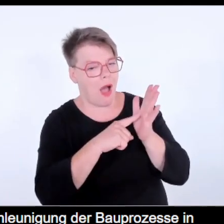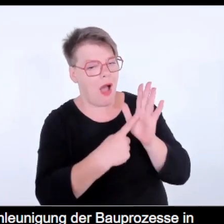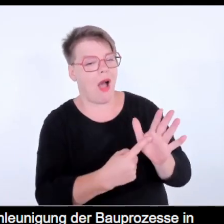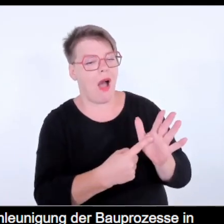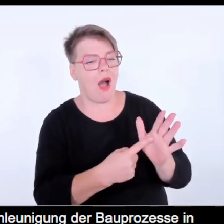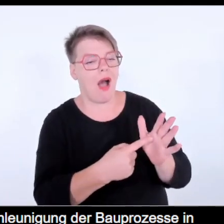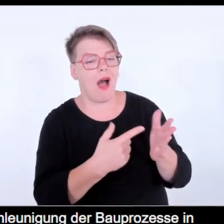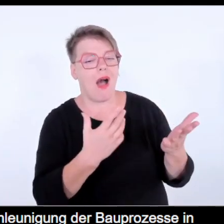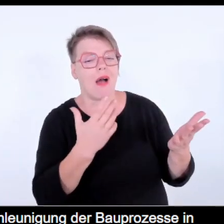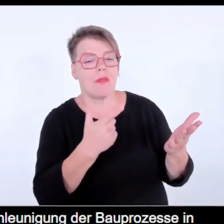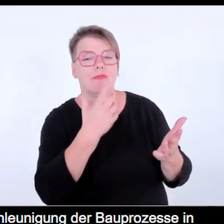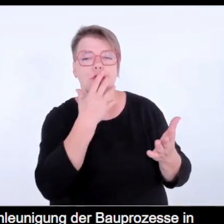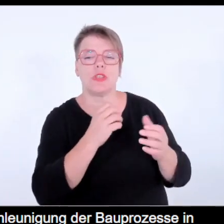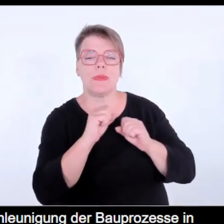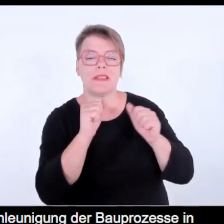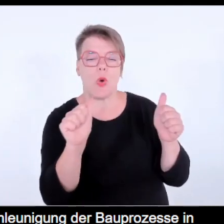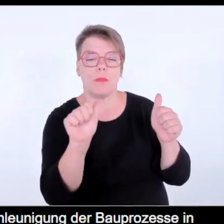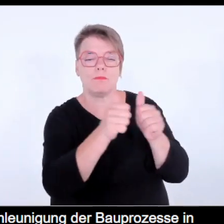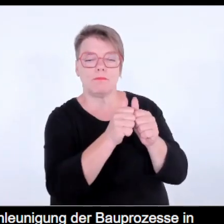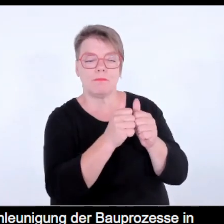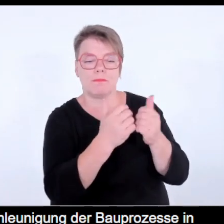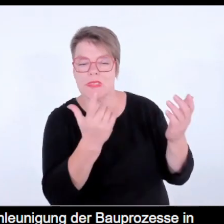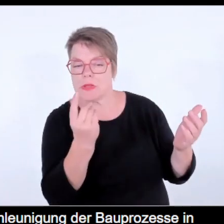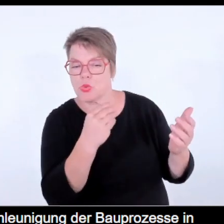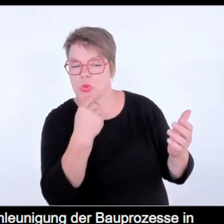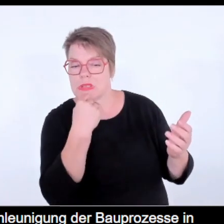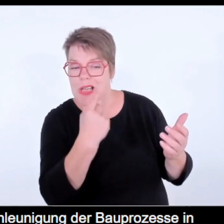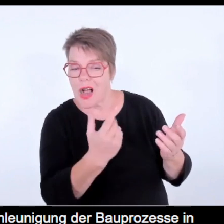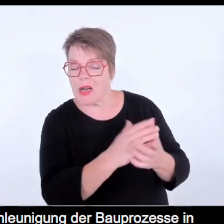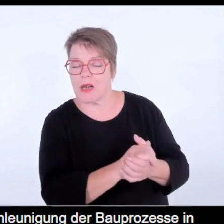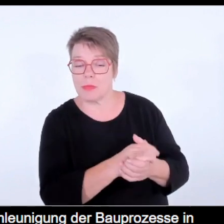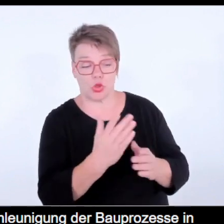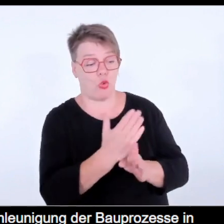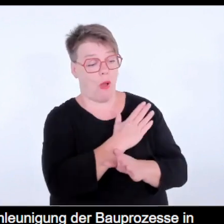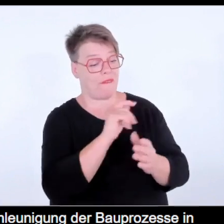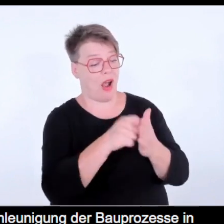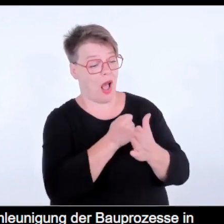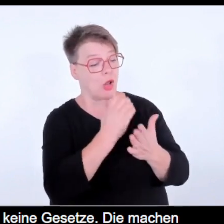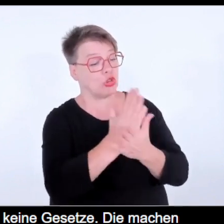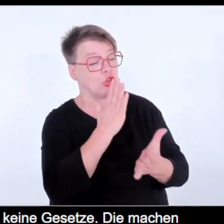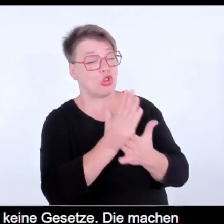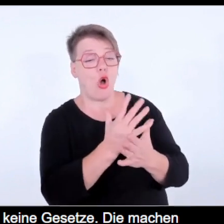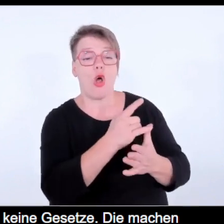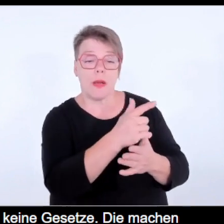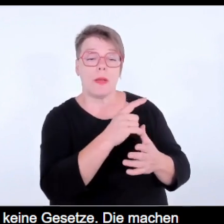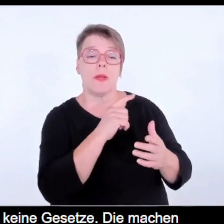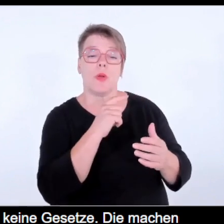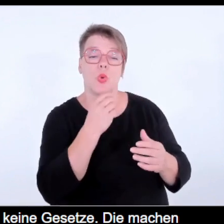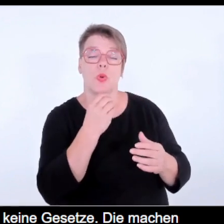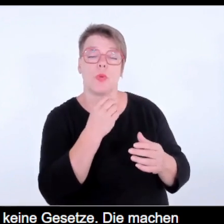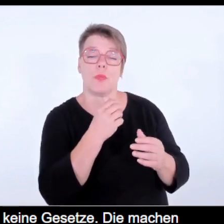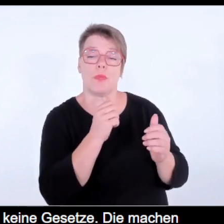dazu, dass solche Wünsche jetzt schon vor der Wahl geäußert werden? Mein Rat ist Demut vor dem Wähler zu zeigen. Das Feld des BR nicht zu verteilen,